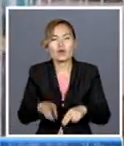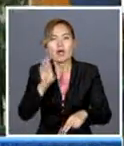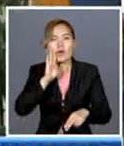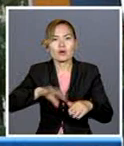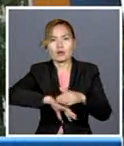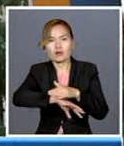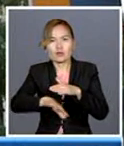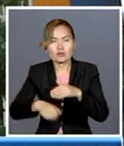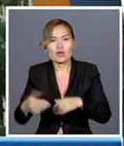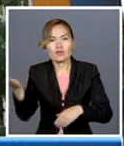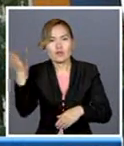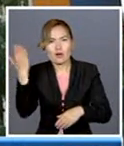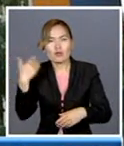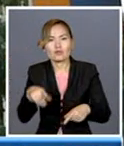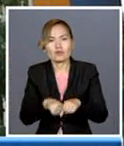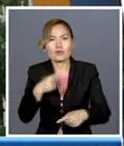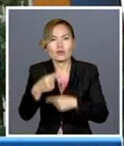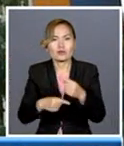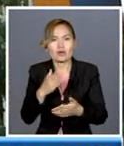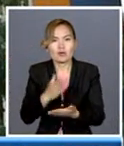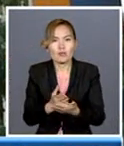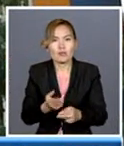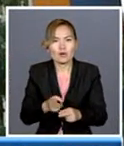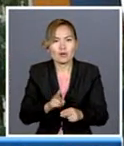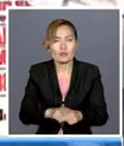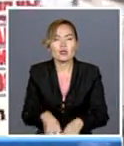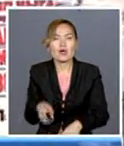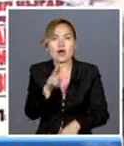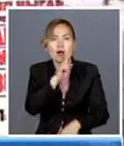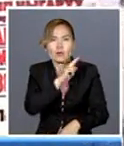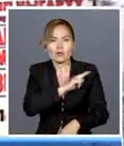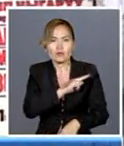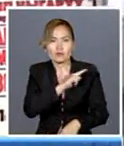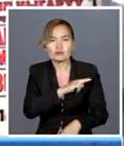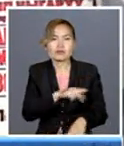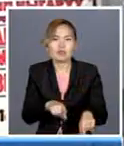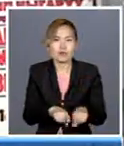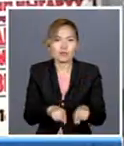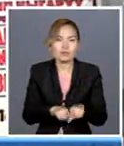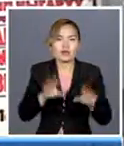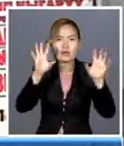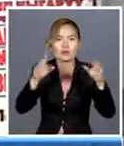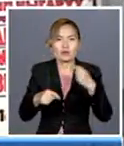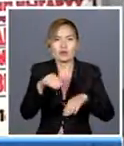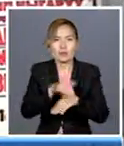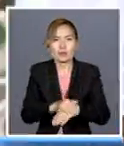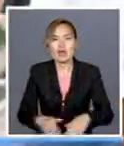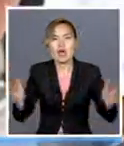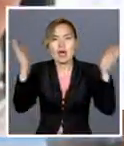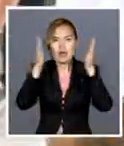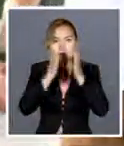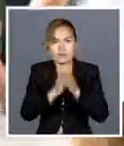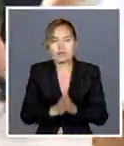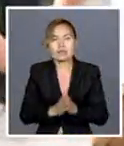мүлдем болмаған. Және де мұндай әдет Қырғызстанда кеңес одағы тұсында жоқшылық салдарынан пайда болыпты. Айта кету керек, ислам діні де екі жастың